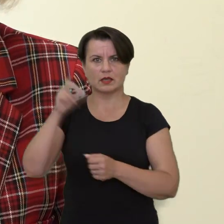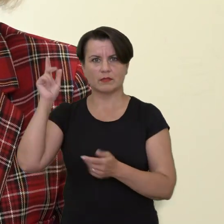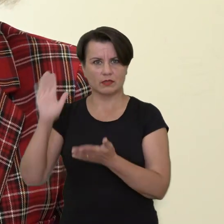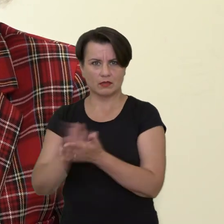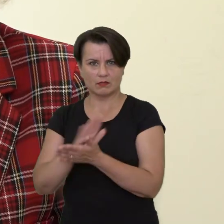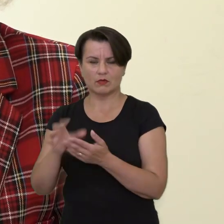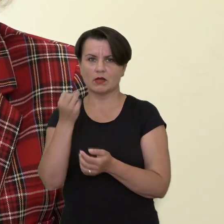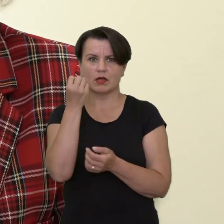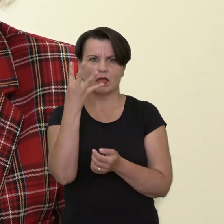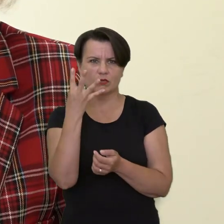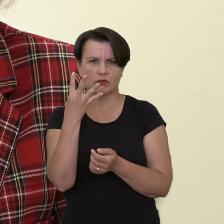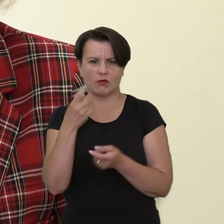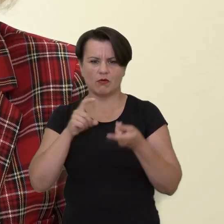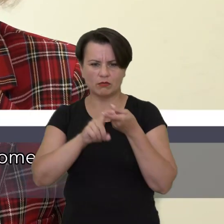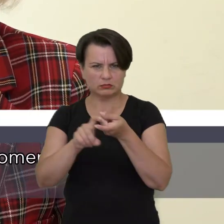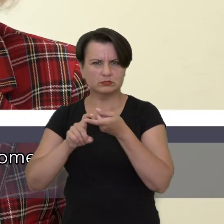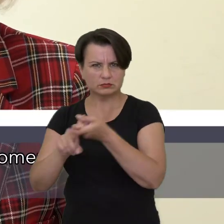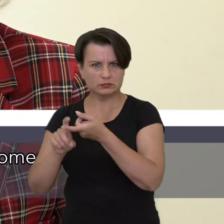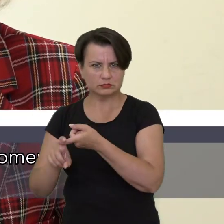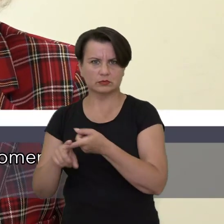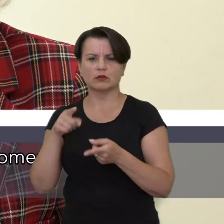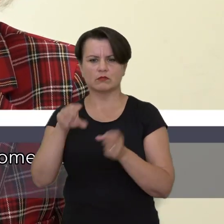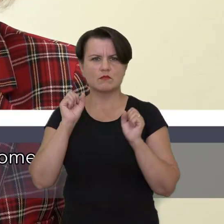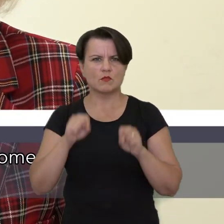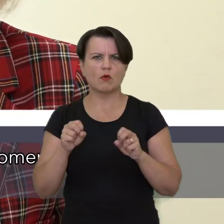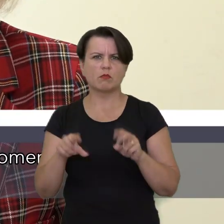lėšų net nuo 14 infekcijų, kurios jom